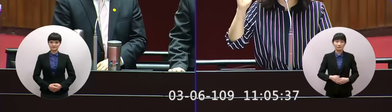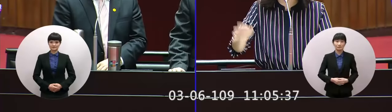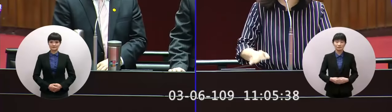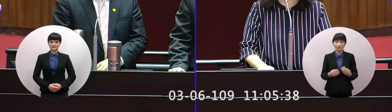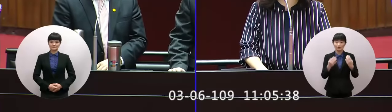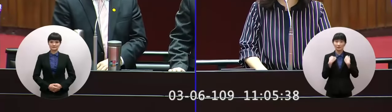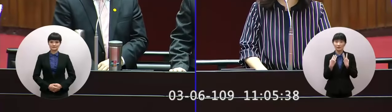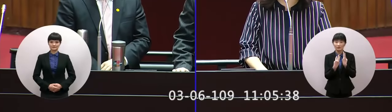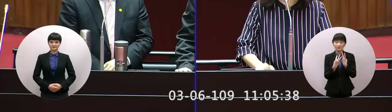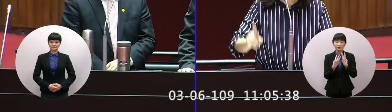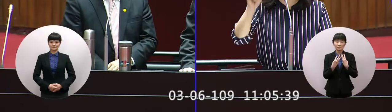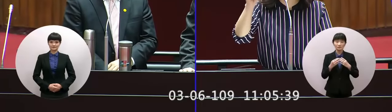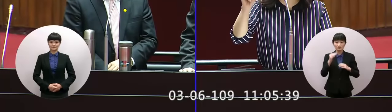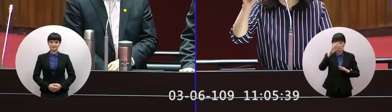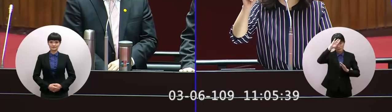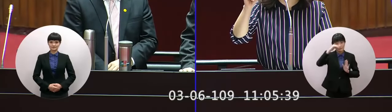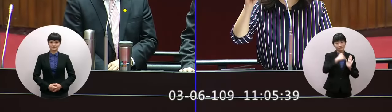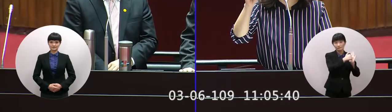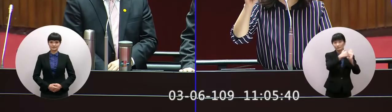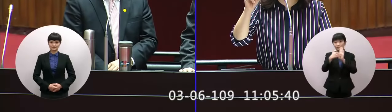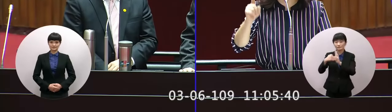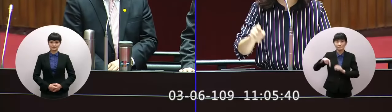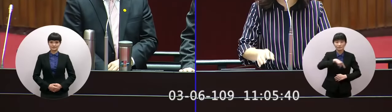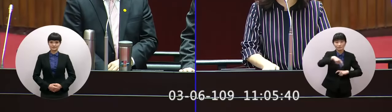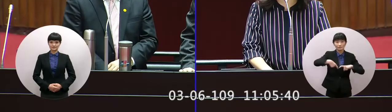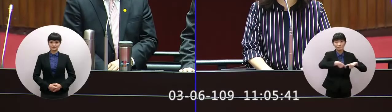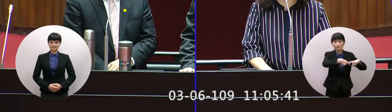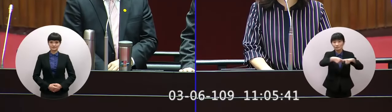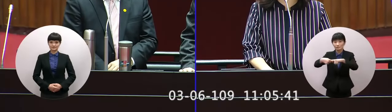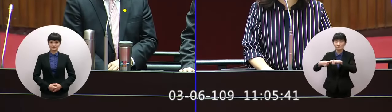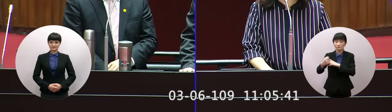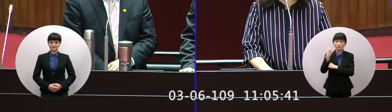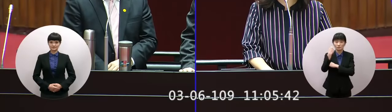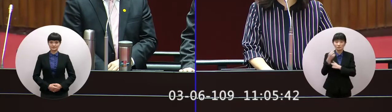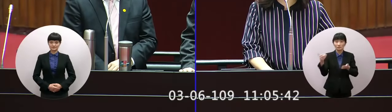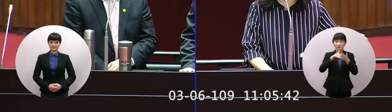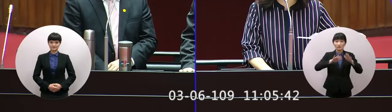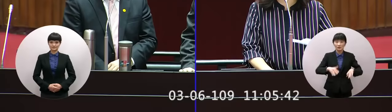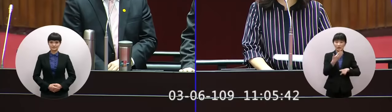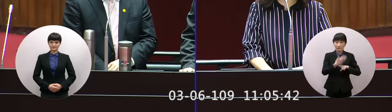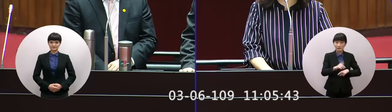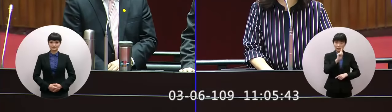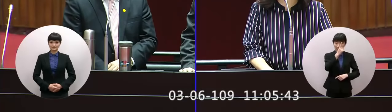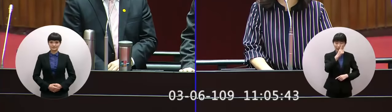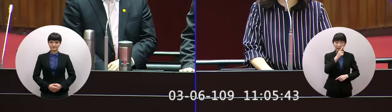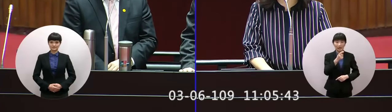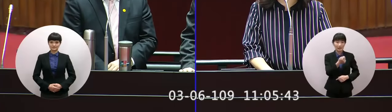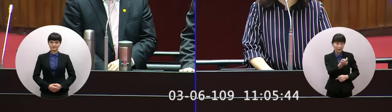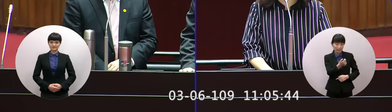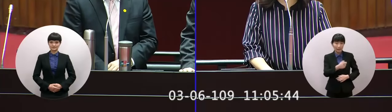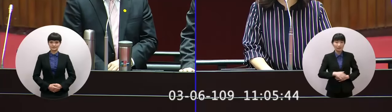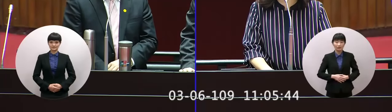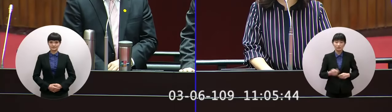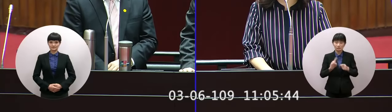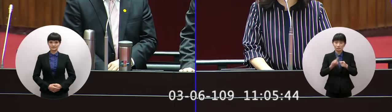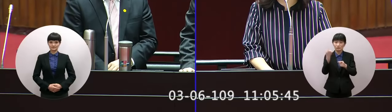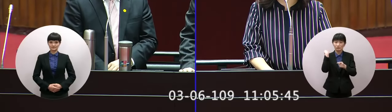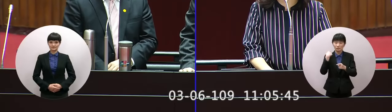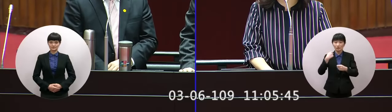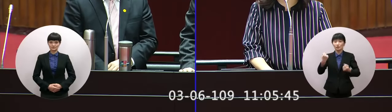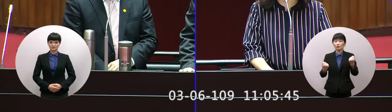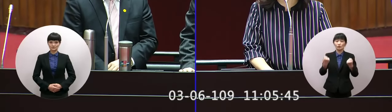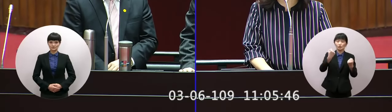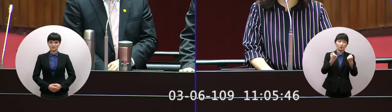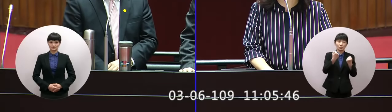炎在大家的共同努力之下其实只死亡一位，但是院长你知道去年因为酒